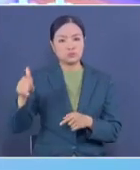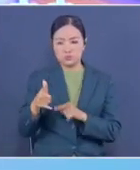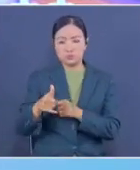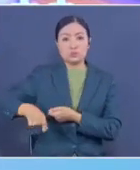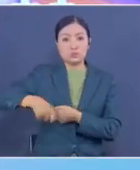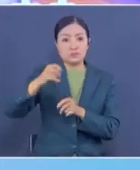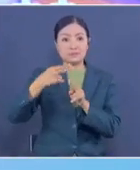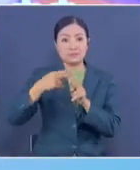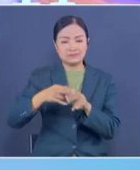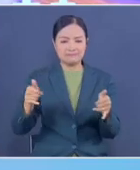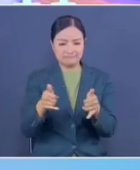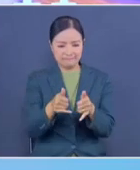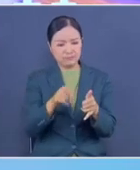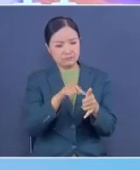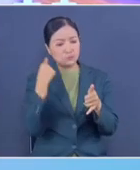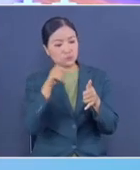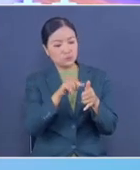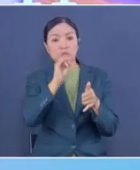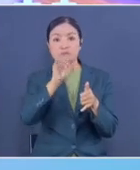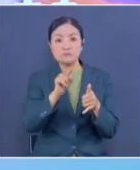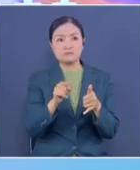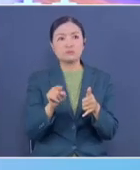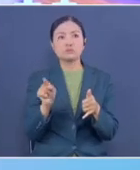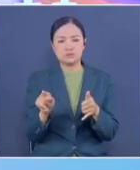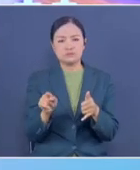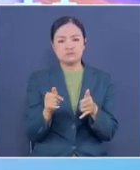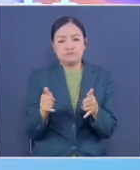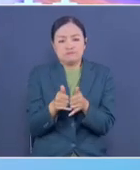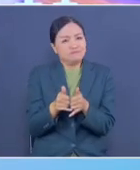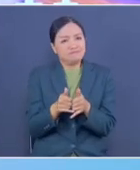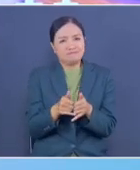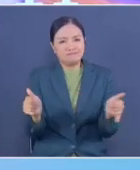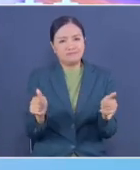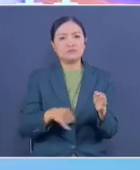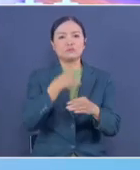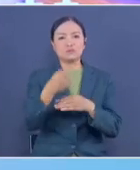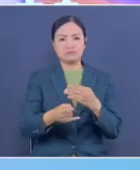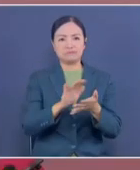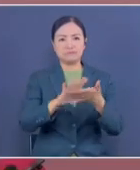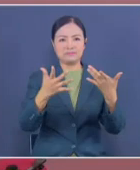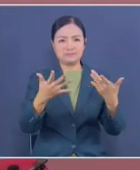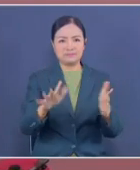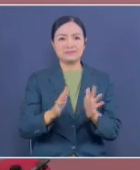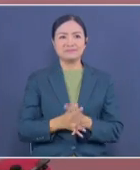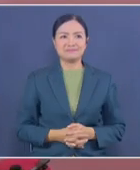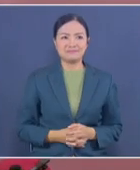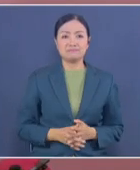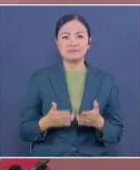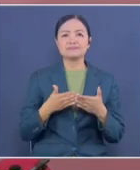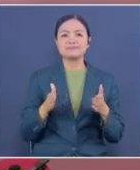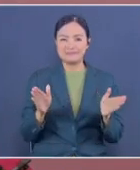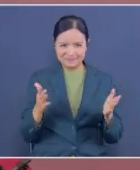งค์ค่ะล่าสุดสาวแมทก็ออกมายืนยันแล้วค่ะว่าทั้งคู่ได้ยุติความสัมพันธ์เป็นที่เรียบร้อยแล้วค่ะ เลิกแล้วค่